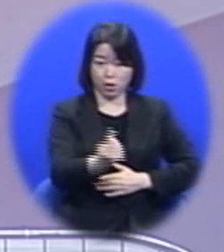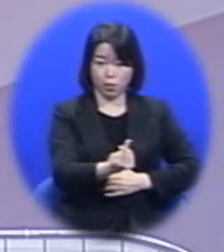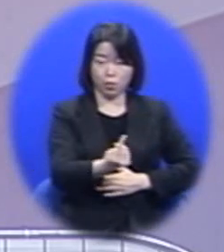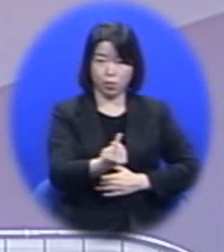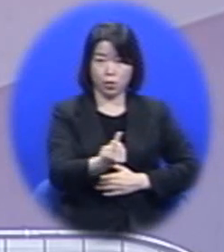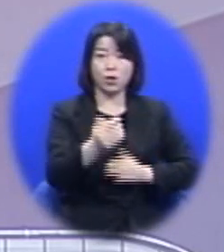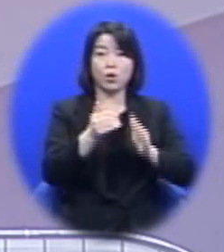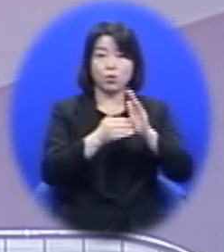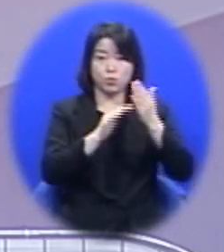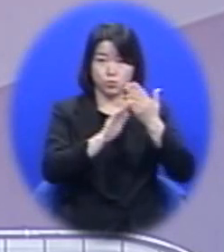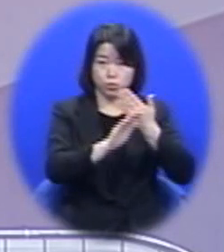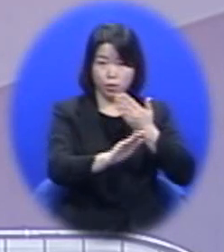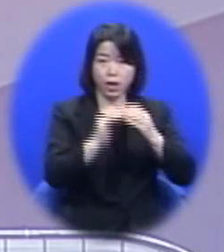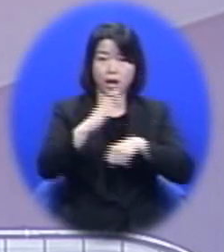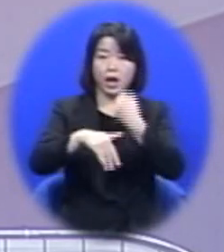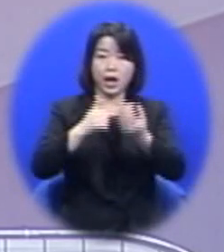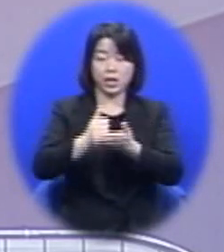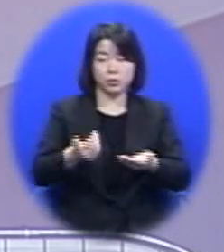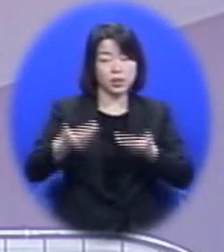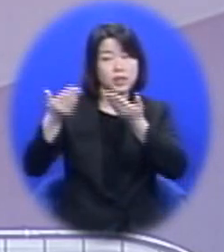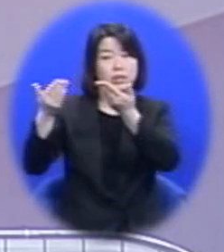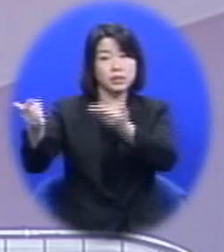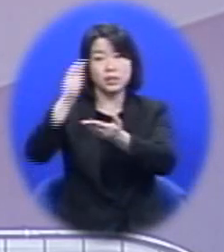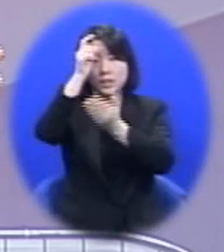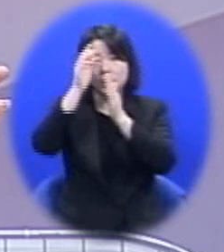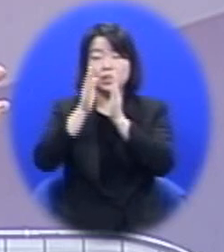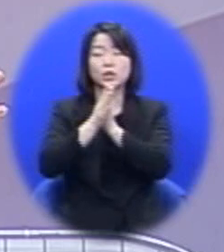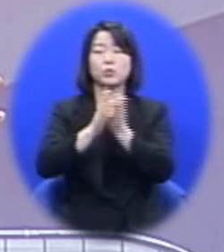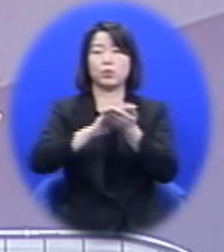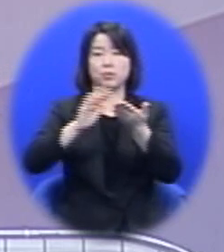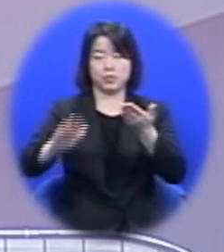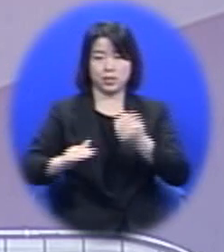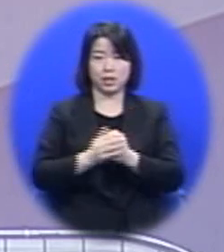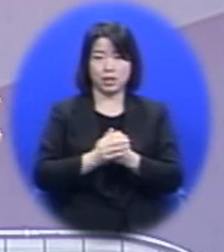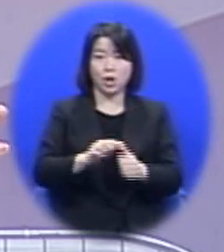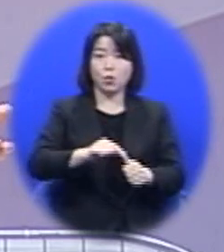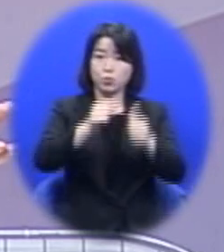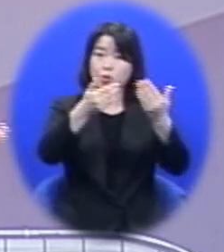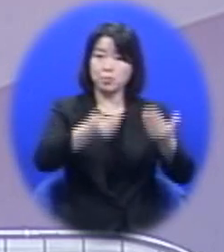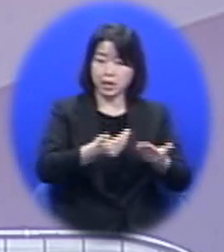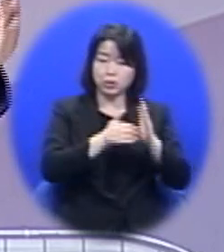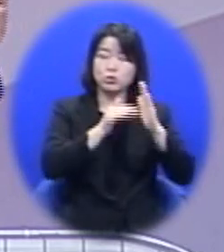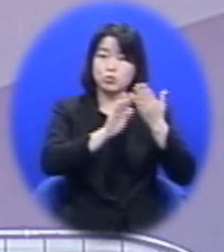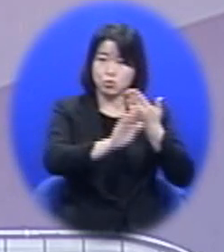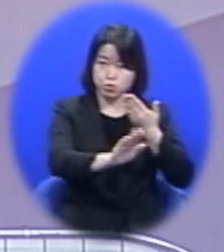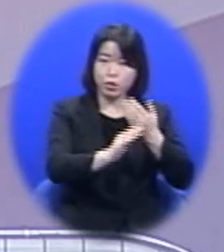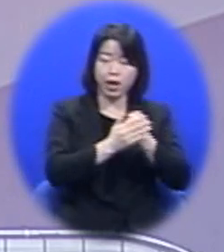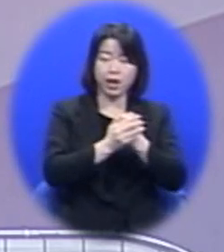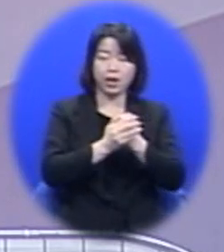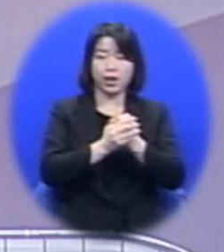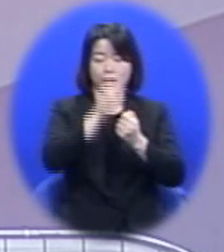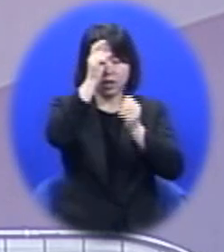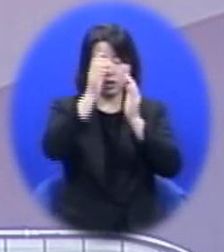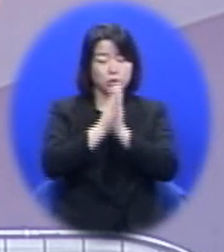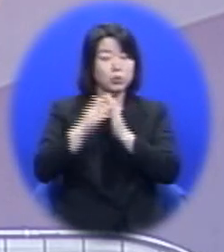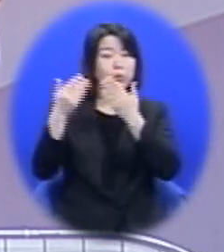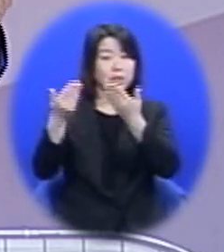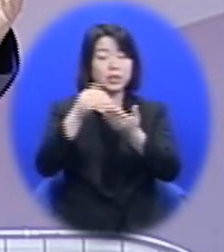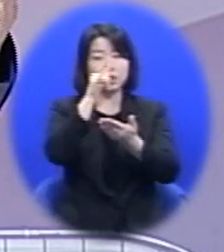기도입니다. 구원받은 후에 하나님께 드리는 기도이기 때문에 당연히 감사가